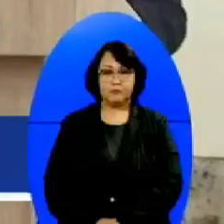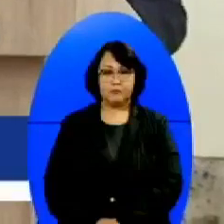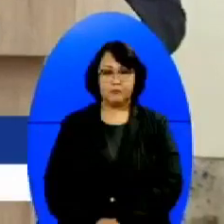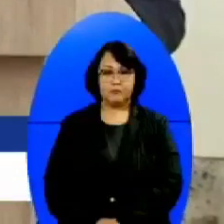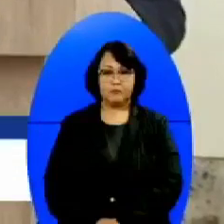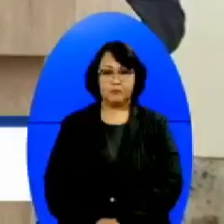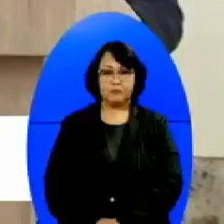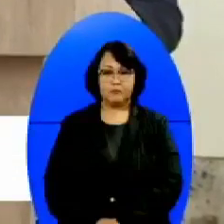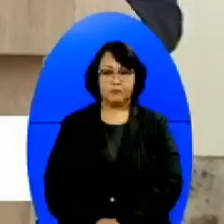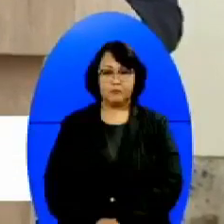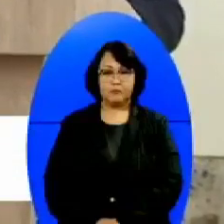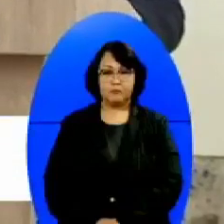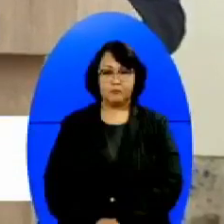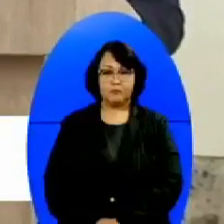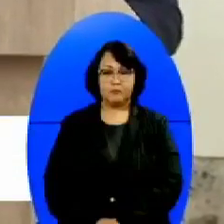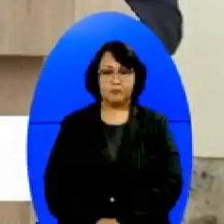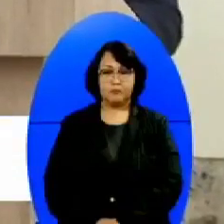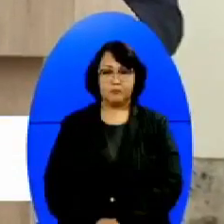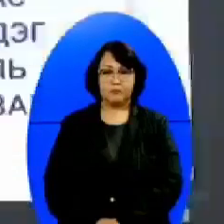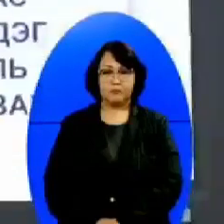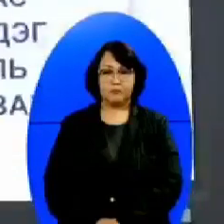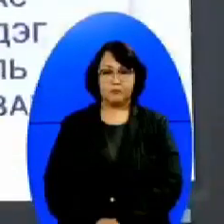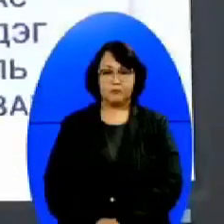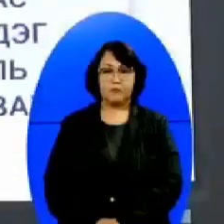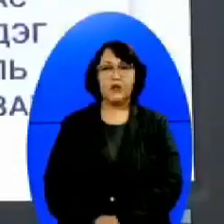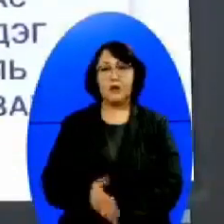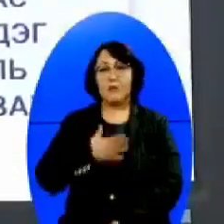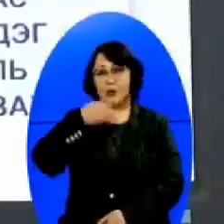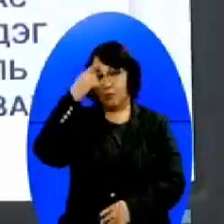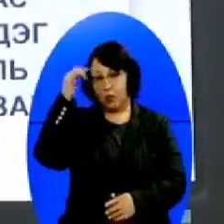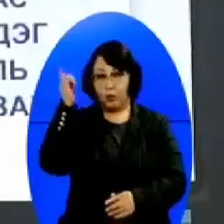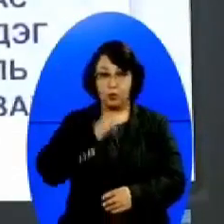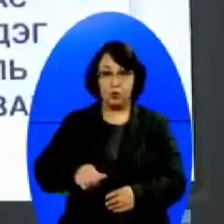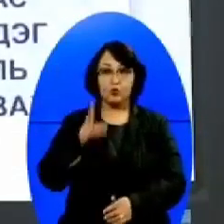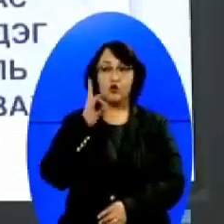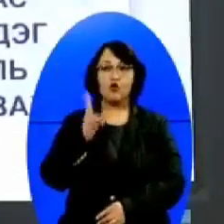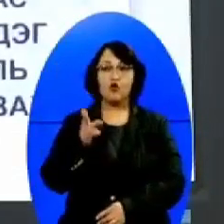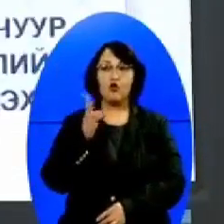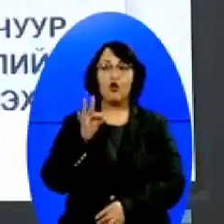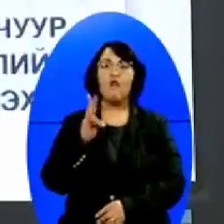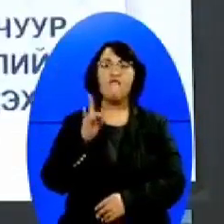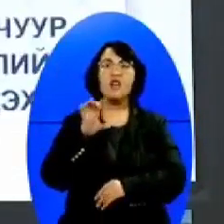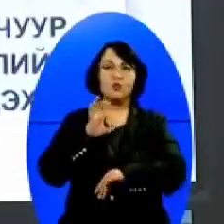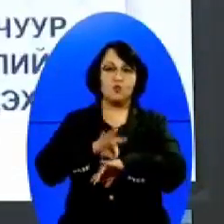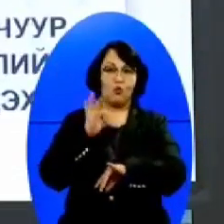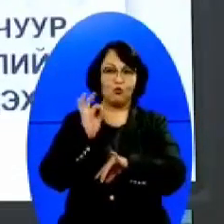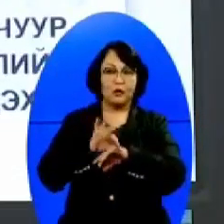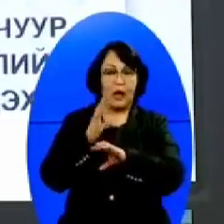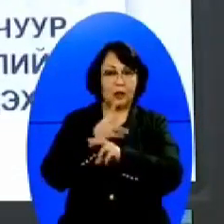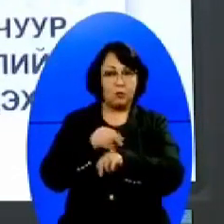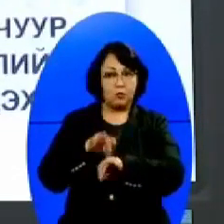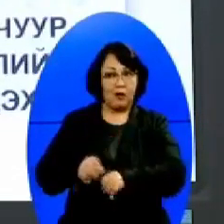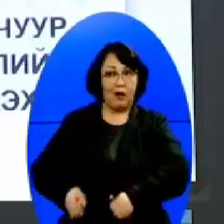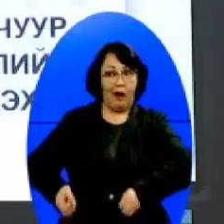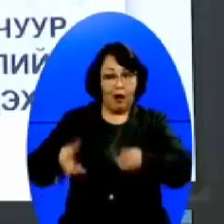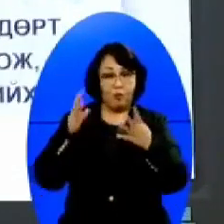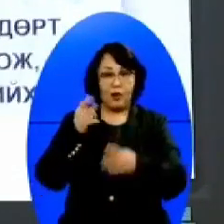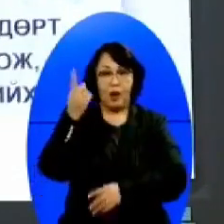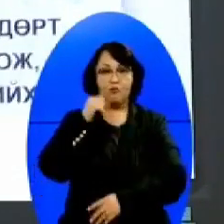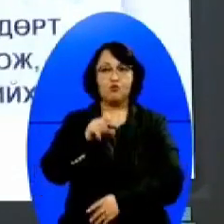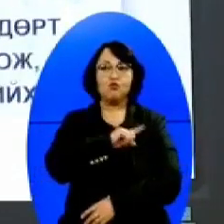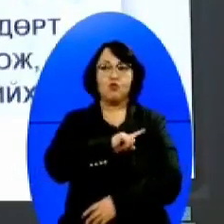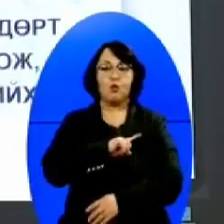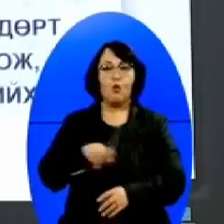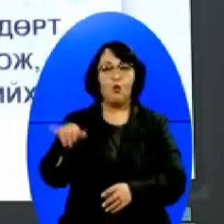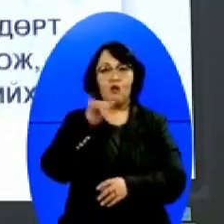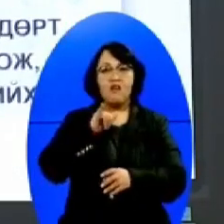ач холбогдолтой уус гэдгээрээ төрүүлж одоо бас авч байгаа. Манай улсад коронавирусын халдвар бүртгэгдсэн тохиолдолд эхний ээлжинд улсын нөөцөд байгаа